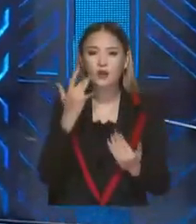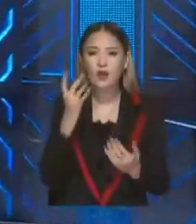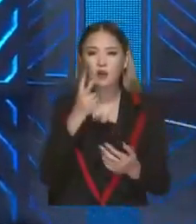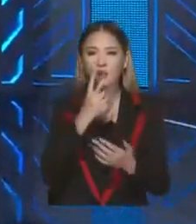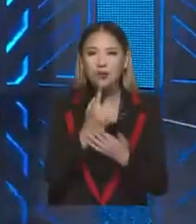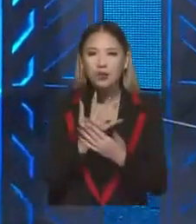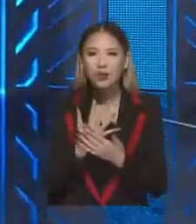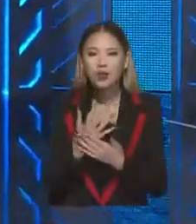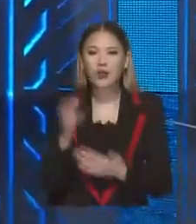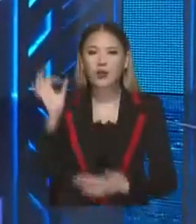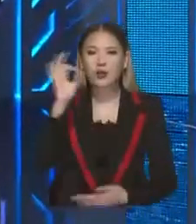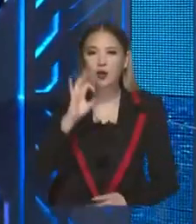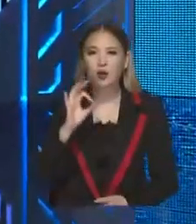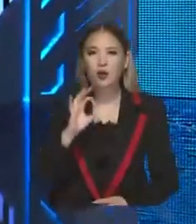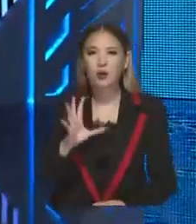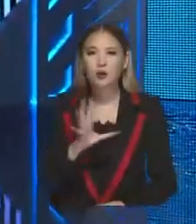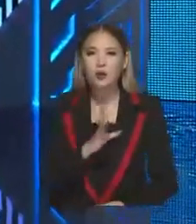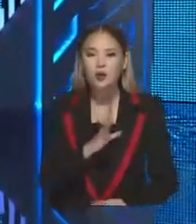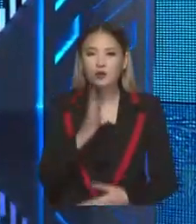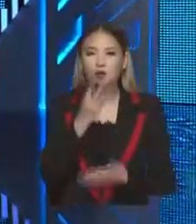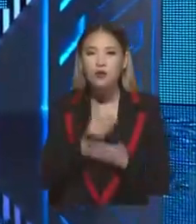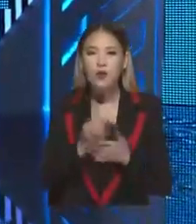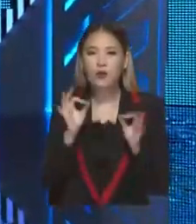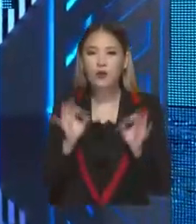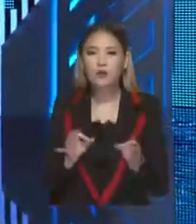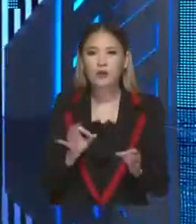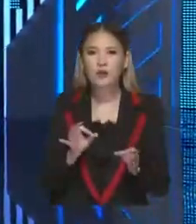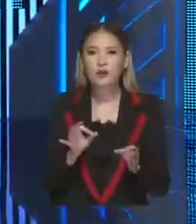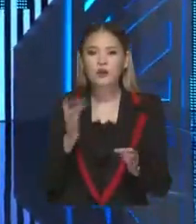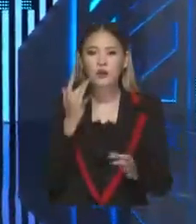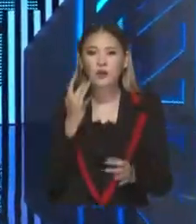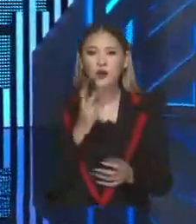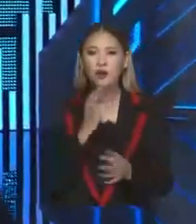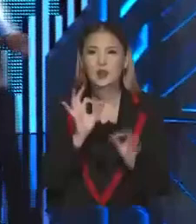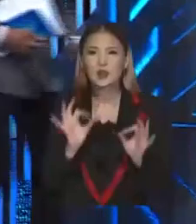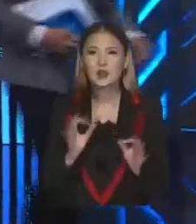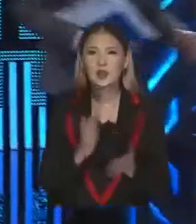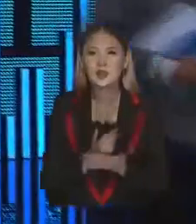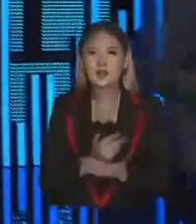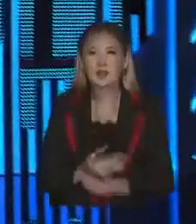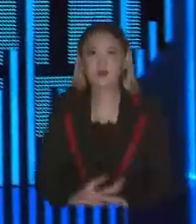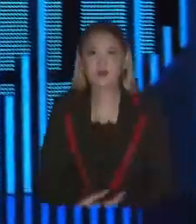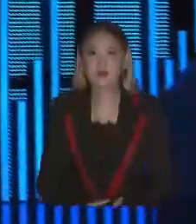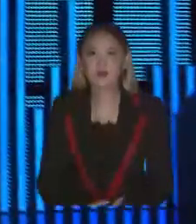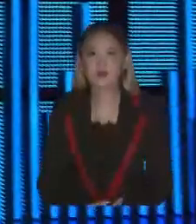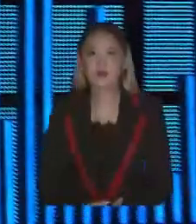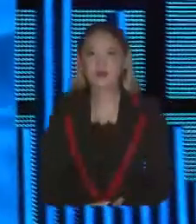дейміз. Біле жүріңіздер, әркімнің айтар өз шындығы бар, бірақ ақиқаттан аттауға болмайды. Аман болыңыздар.